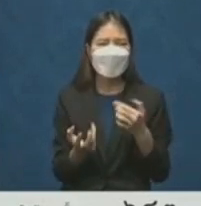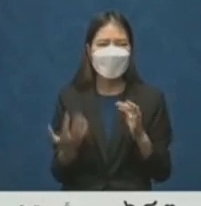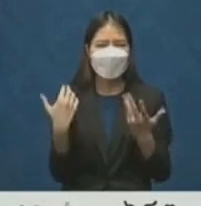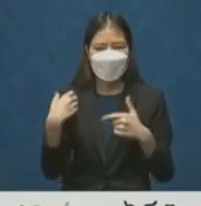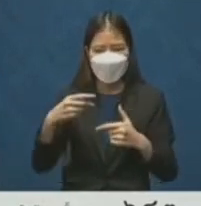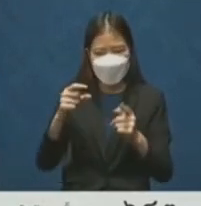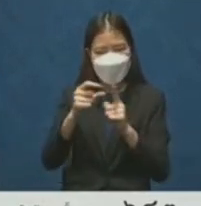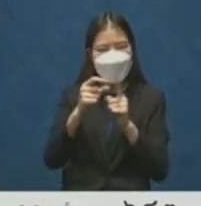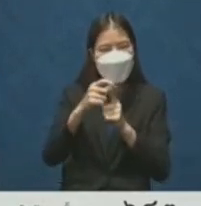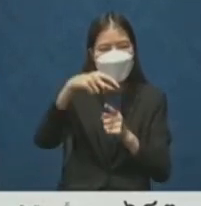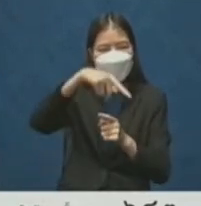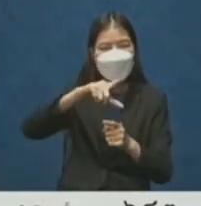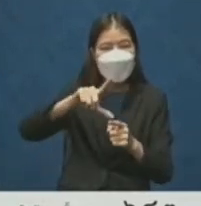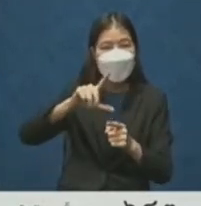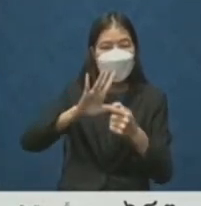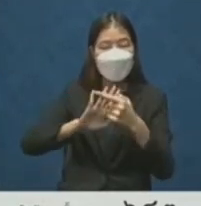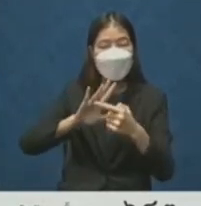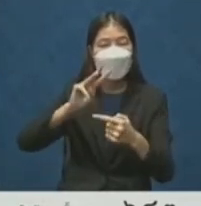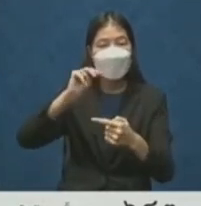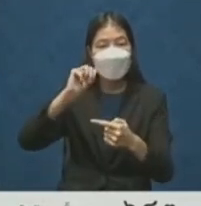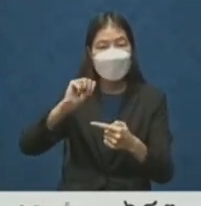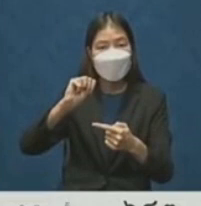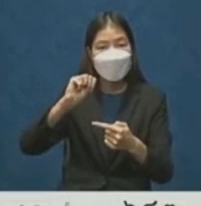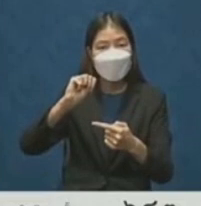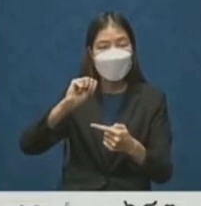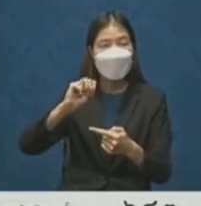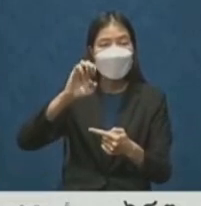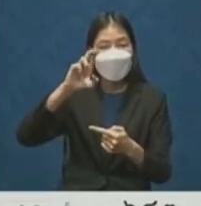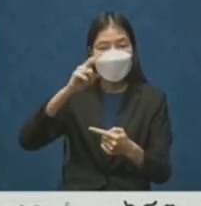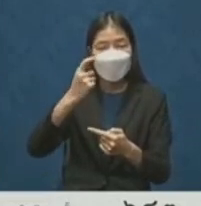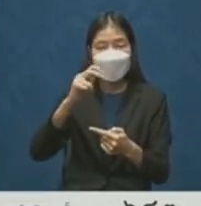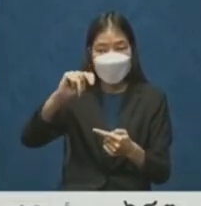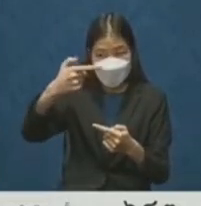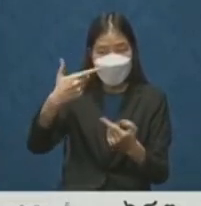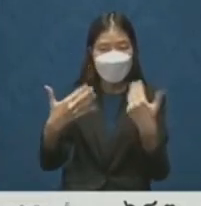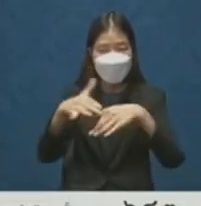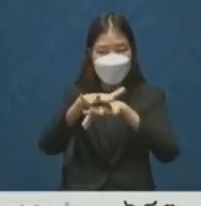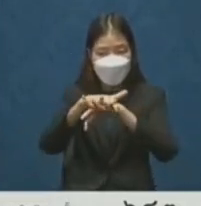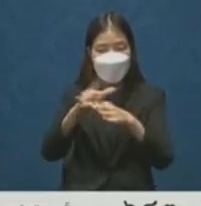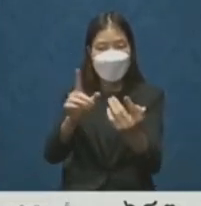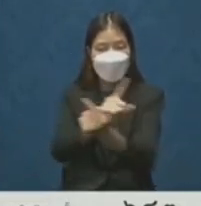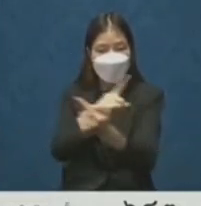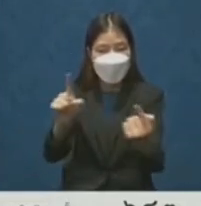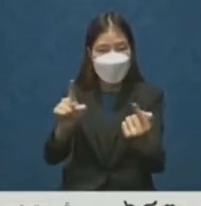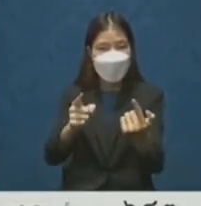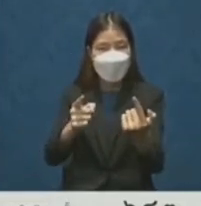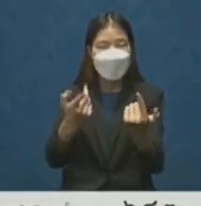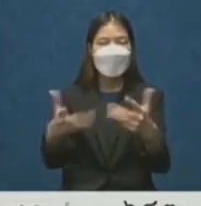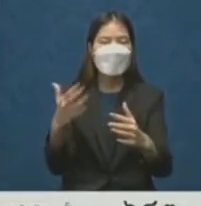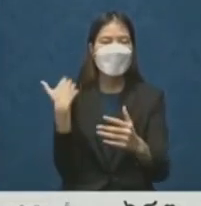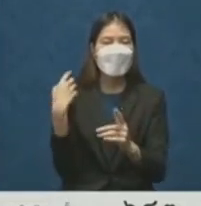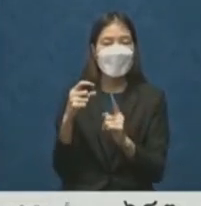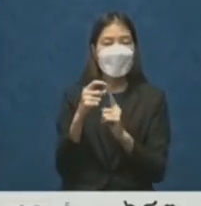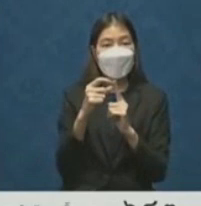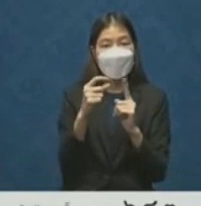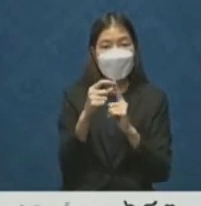คำว่ามีความเป็นพลเมืองที่สามารถอยู่ร่วมกับผู้อื่นในสังคมไทยและสังคมโลกได้อย่างผาสุกเ